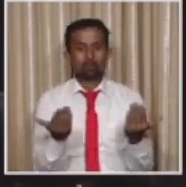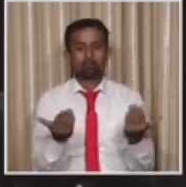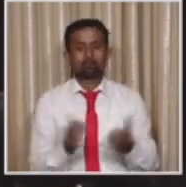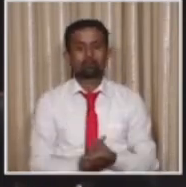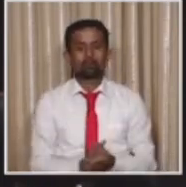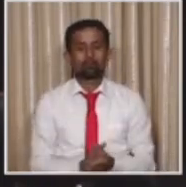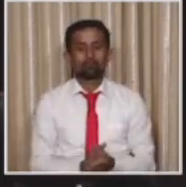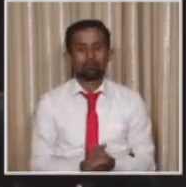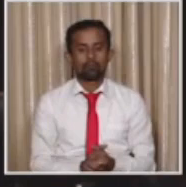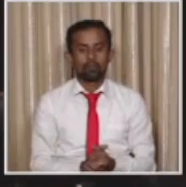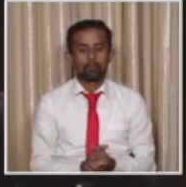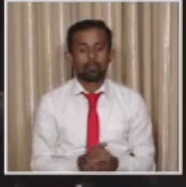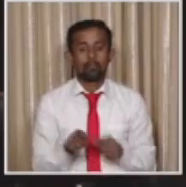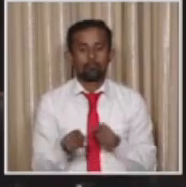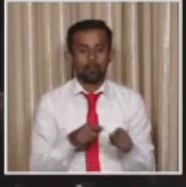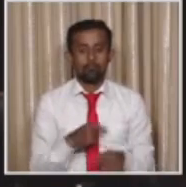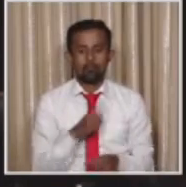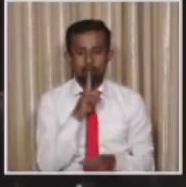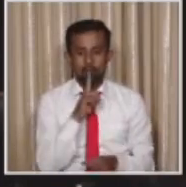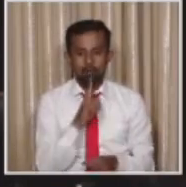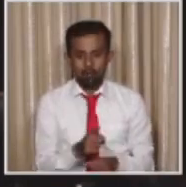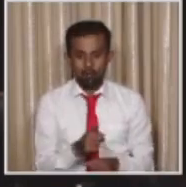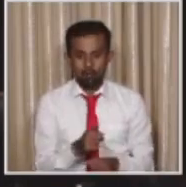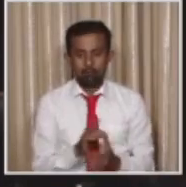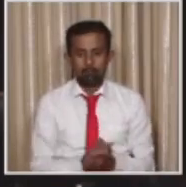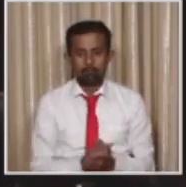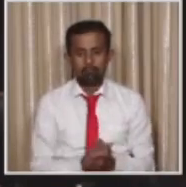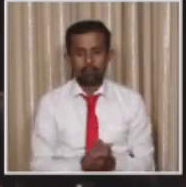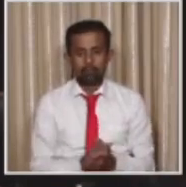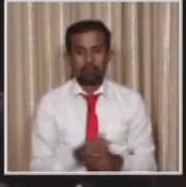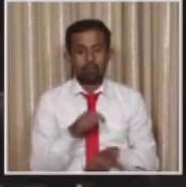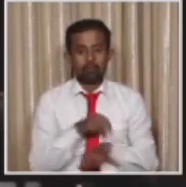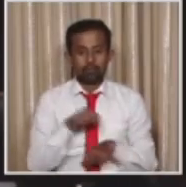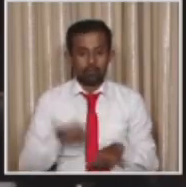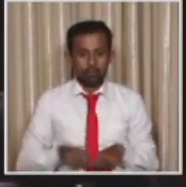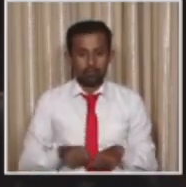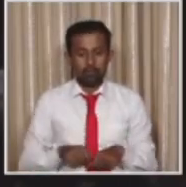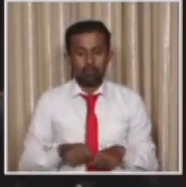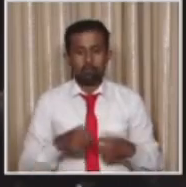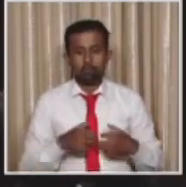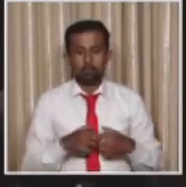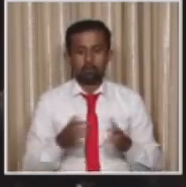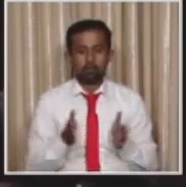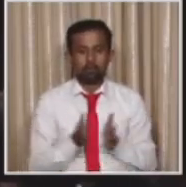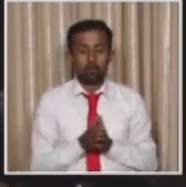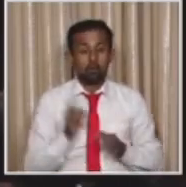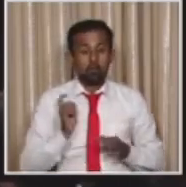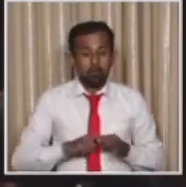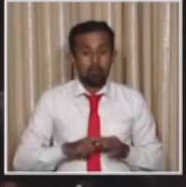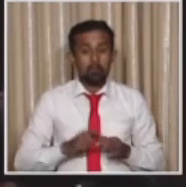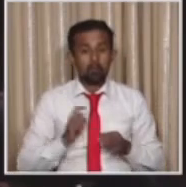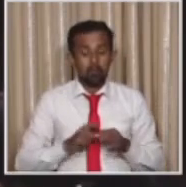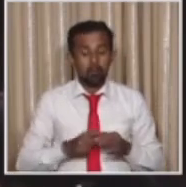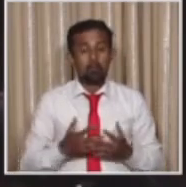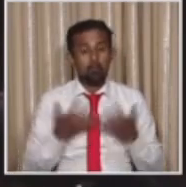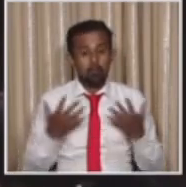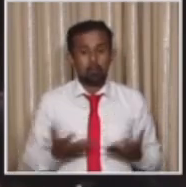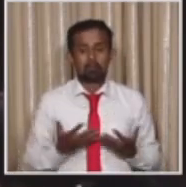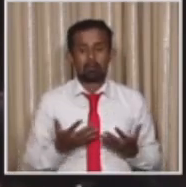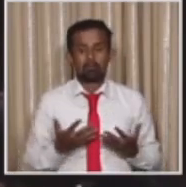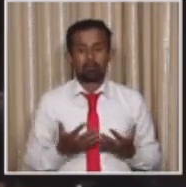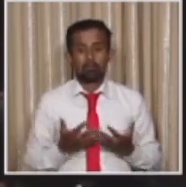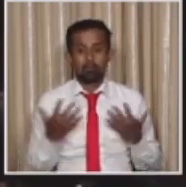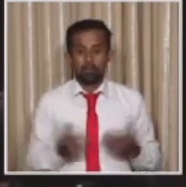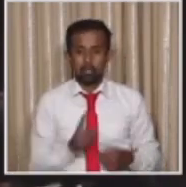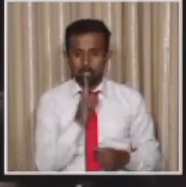අපි ඒ වගේම මම කියන්න කැමති දැනට තිබෙන තත්ත්වයන් එක්ක ප්‍රශ්න ගන්නවක් අපිට මතුවෙනවා. මෙතන මතු